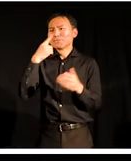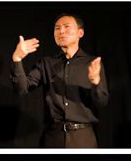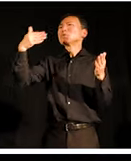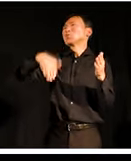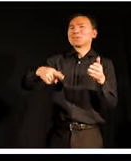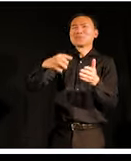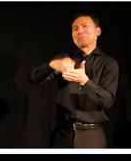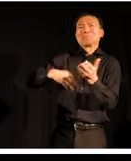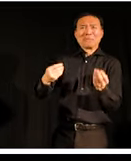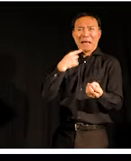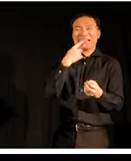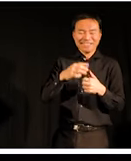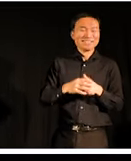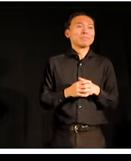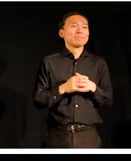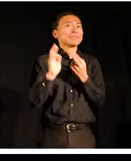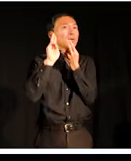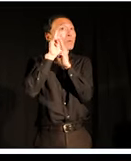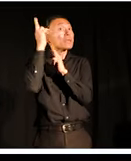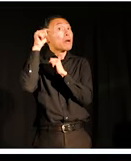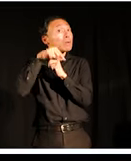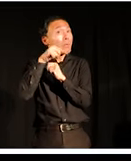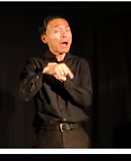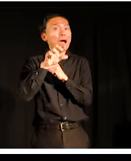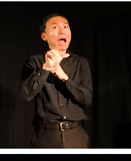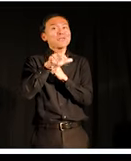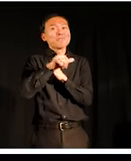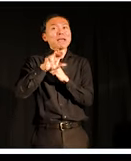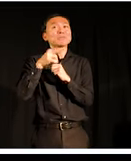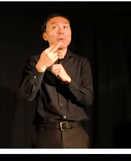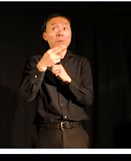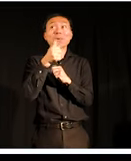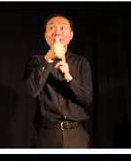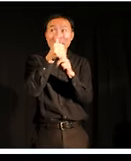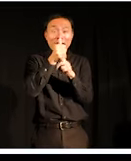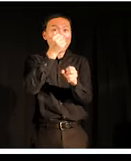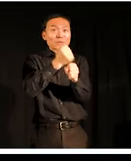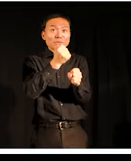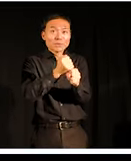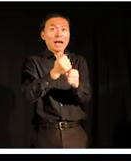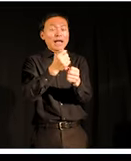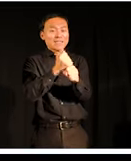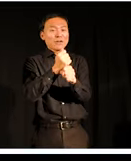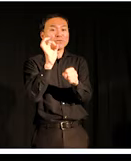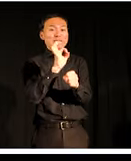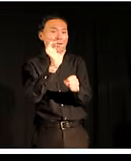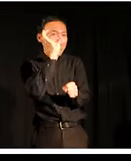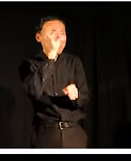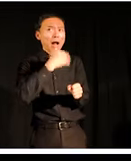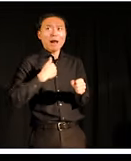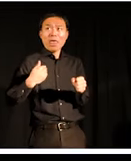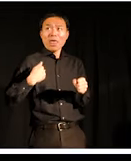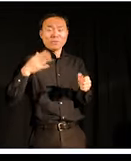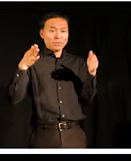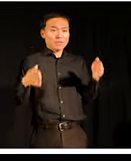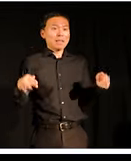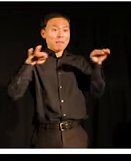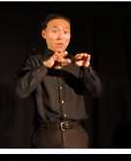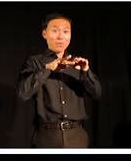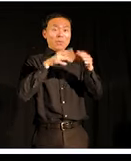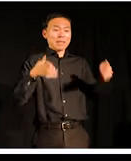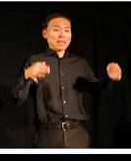あの沖縄にはですねアルベルトさんが手掛けた作品があの見られるあの大きな建物にねペイントしたりとか